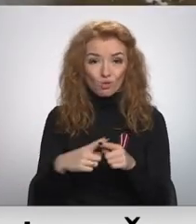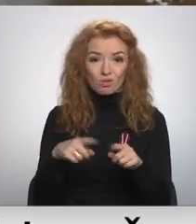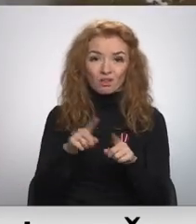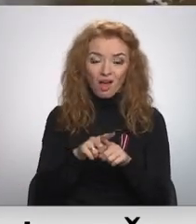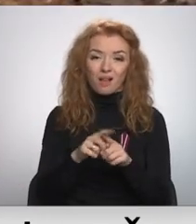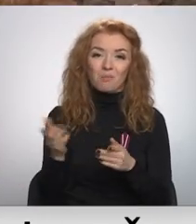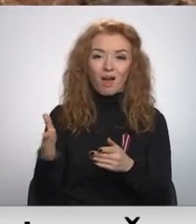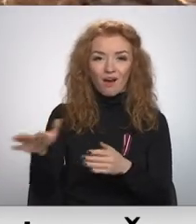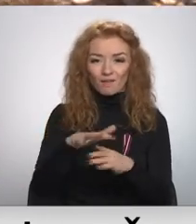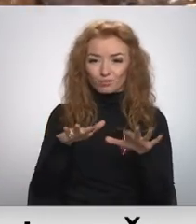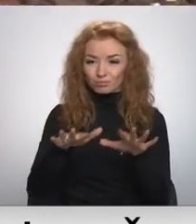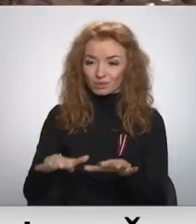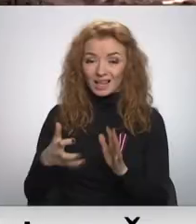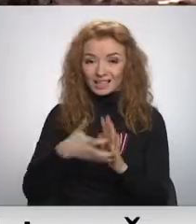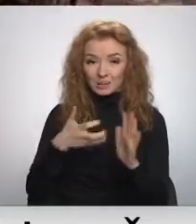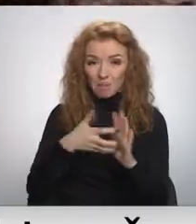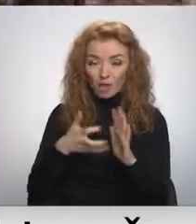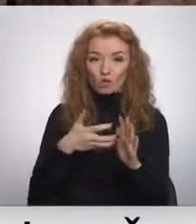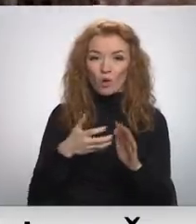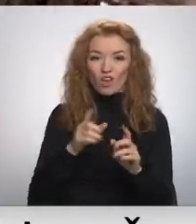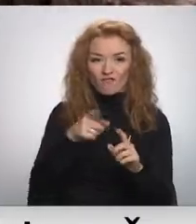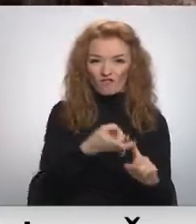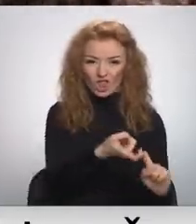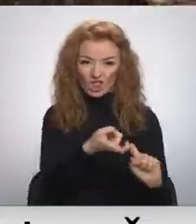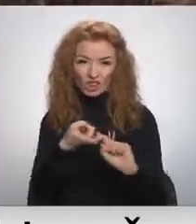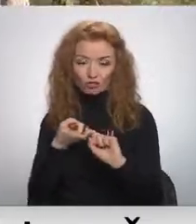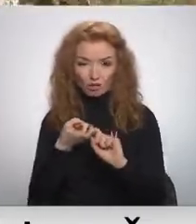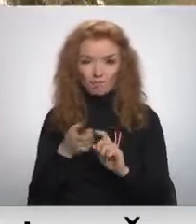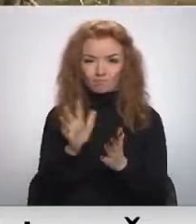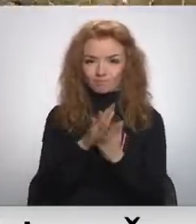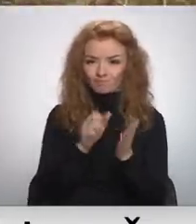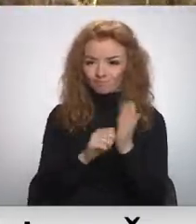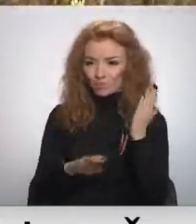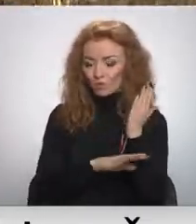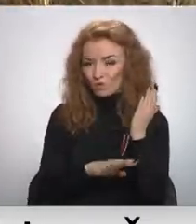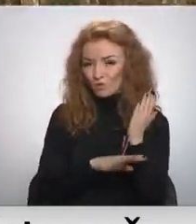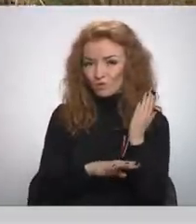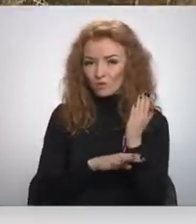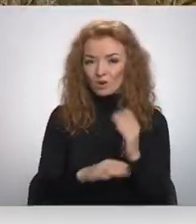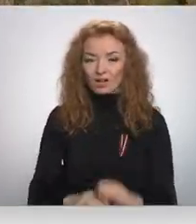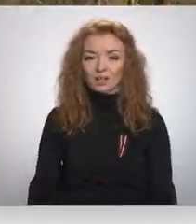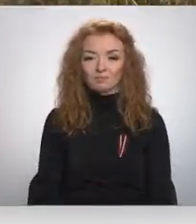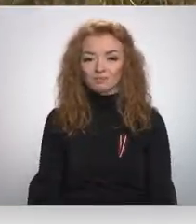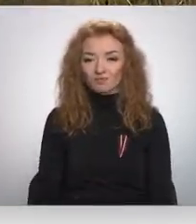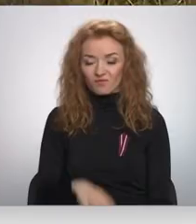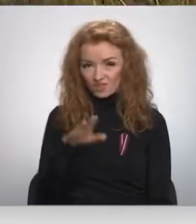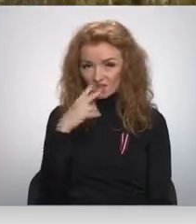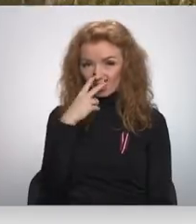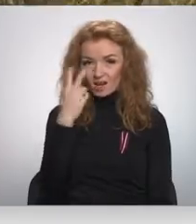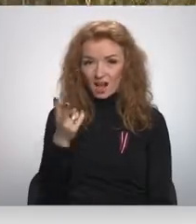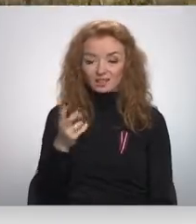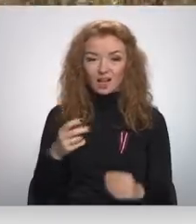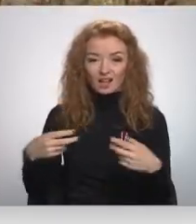meliorācijas sistēma. Izmantojot vinčas, bojāti arī vairāki koki. Tie ir buksieši vairāk rēžu, pa kuru trosē likta šīta,